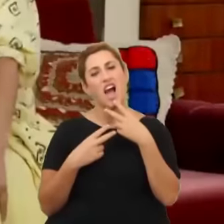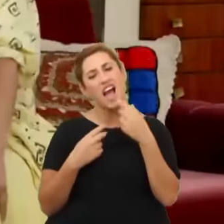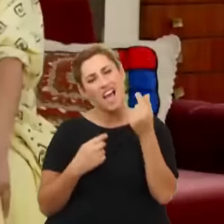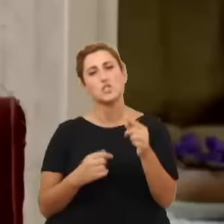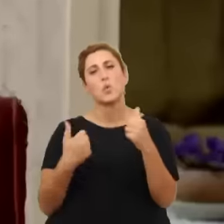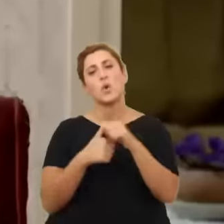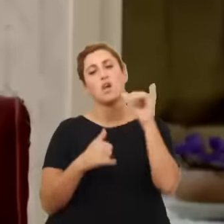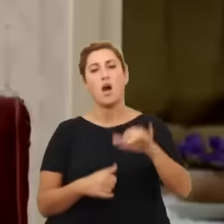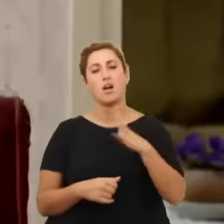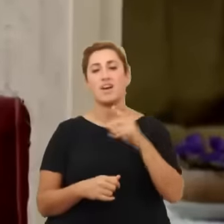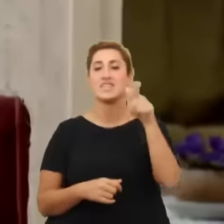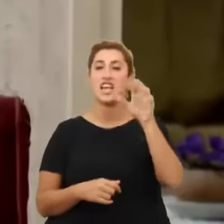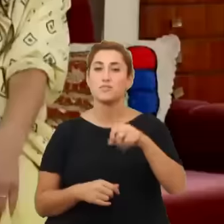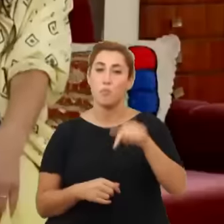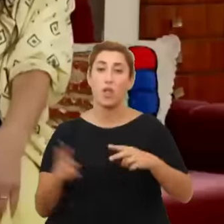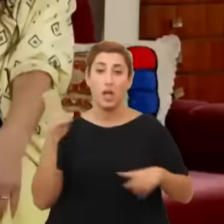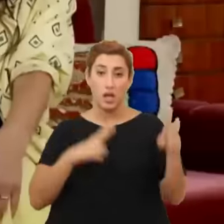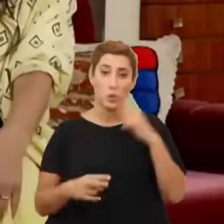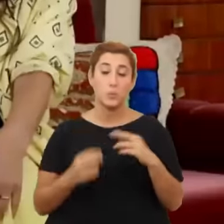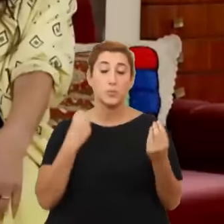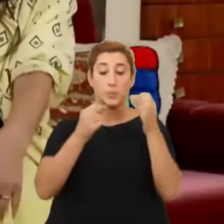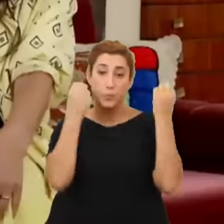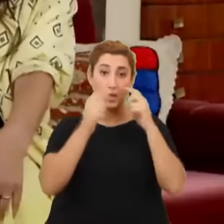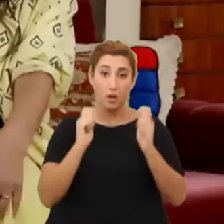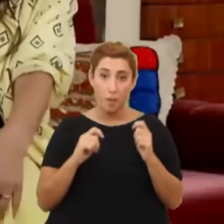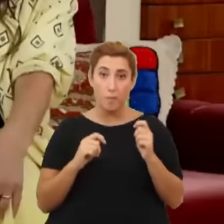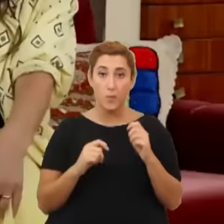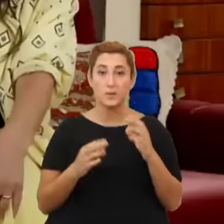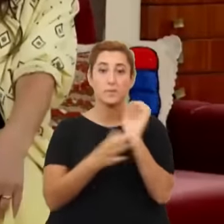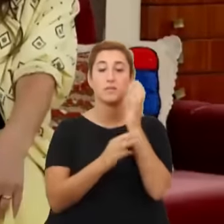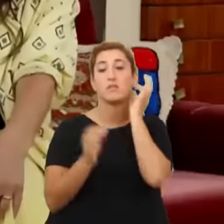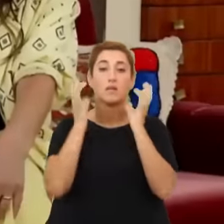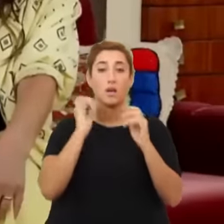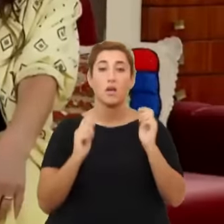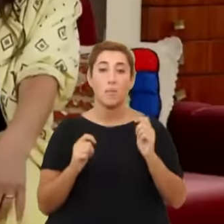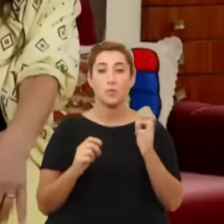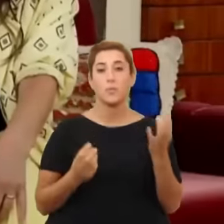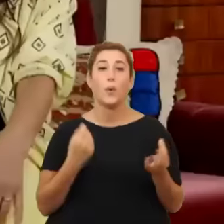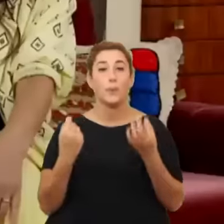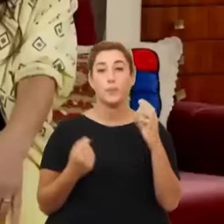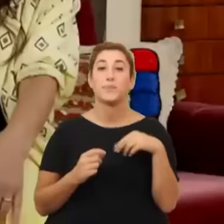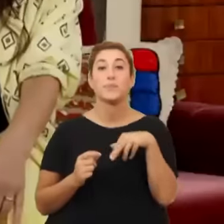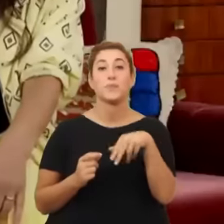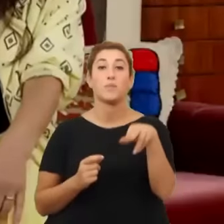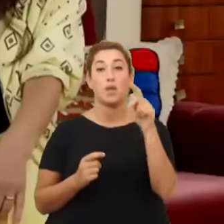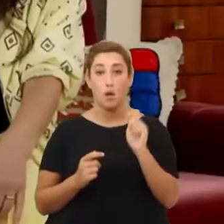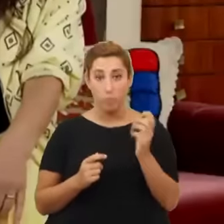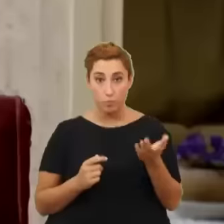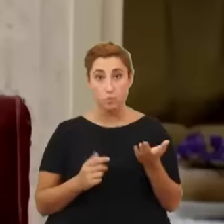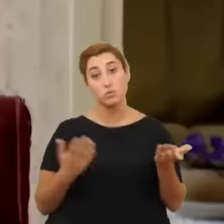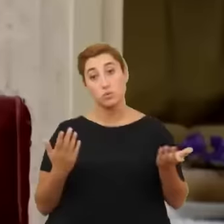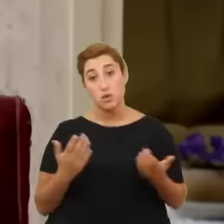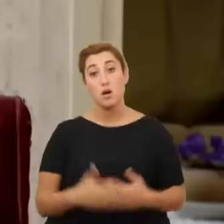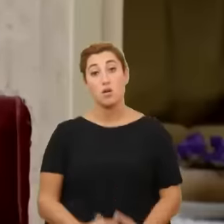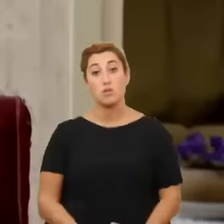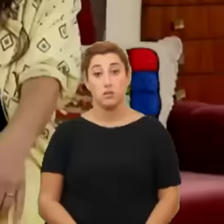kocan haklı yani. Sen şimdi böyle giyiniyorsun, süsleniyorsun. İncik cincik takıştırıyorsun böyle, bir de kırıtada kırıtada yürüyorsun